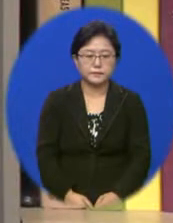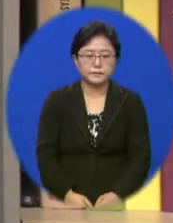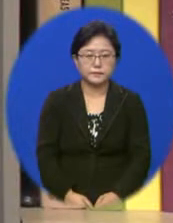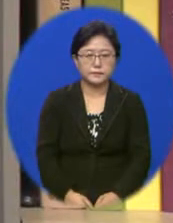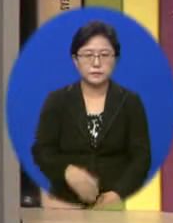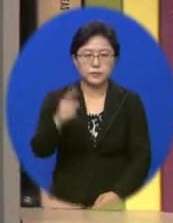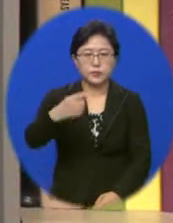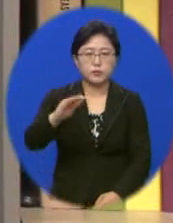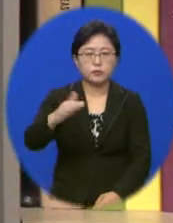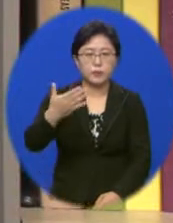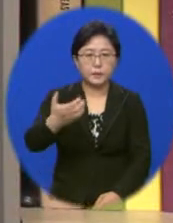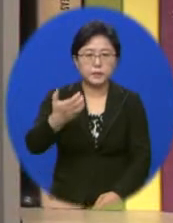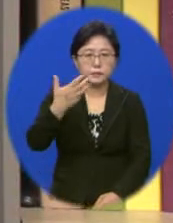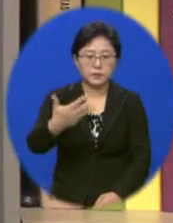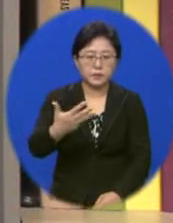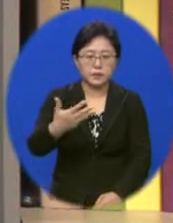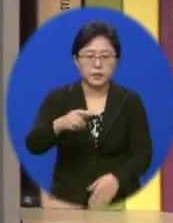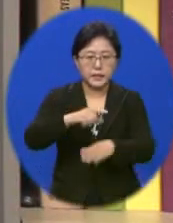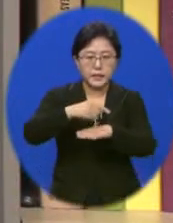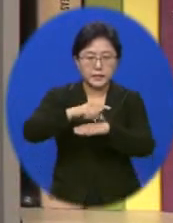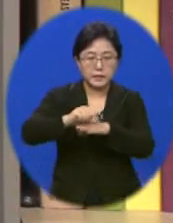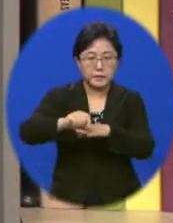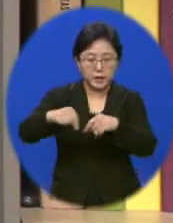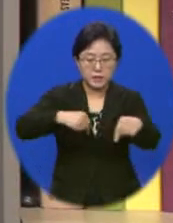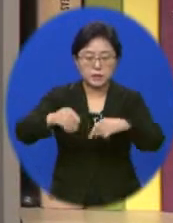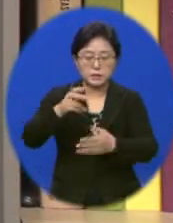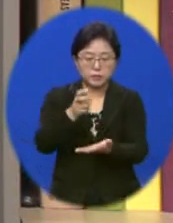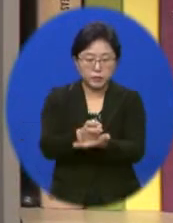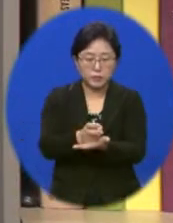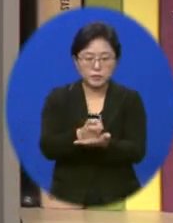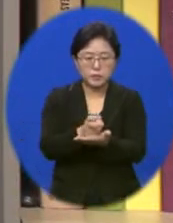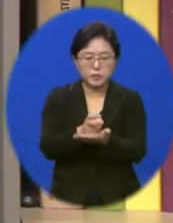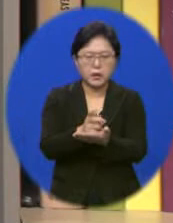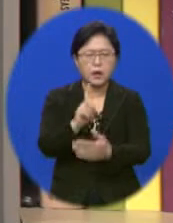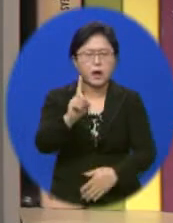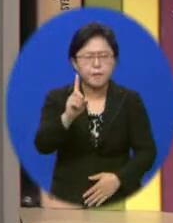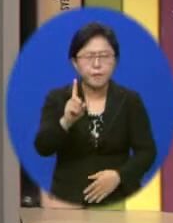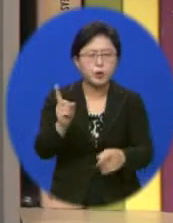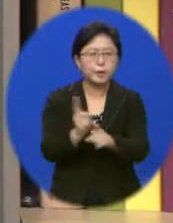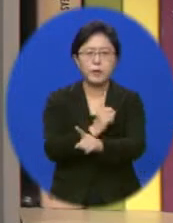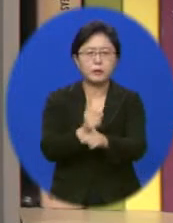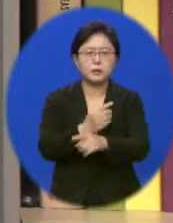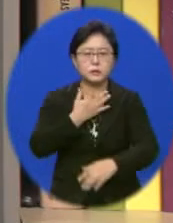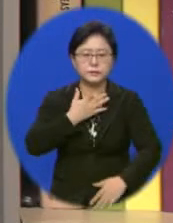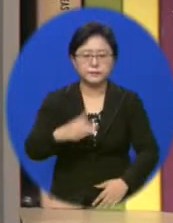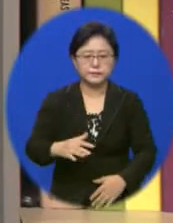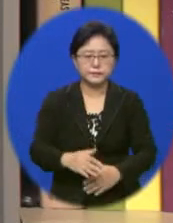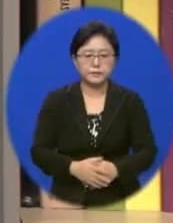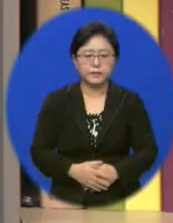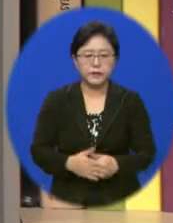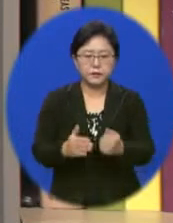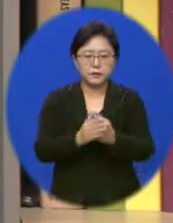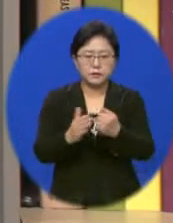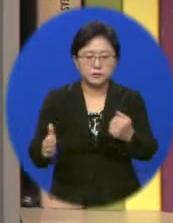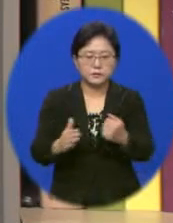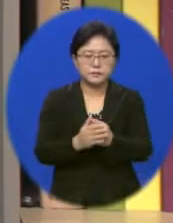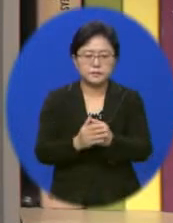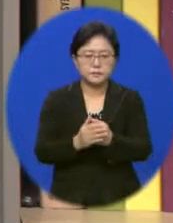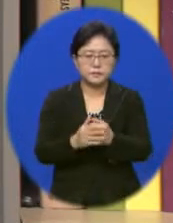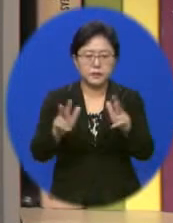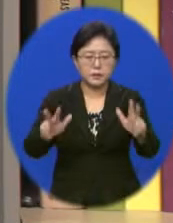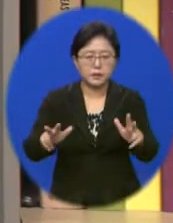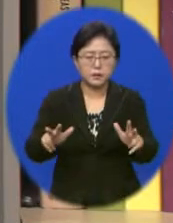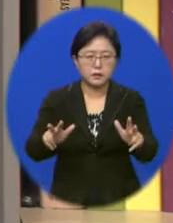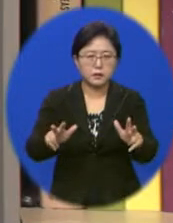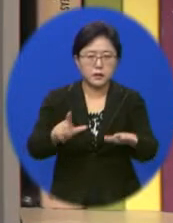그 1988년에 만들어진 지방자치법이 한 번도 개정조차도 된 적이 없어요. 그러니까